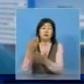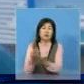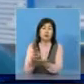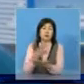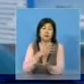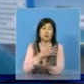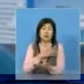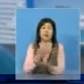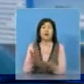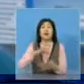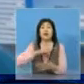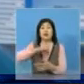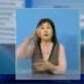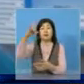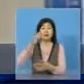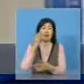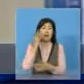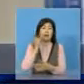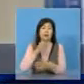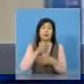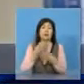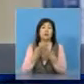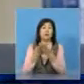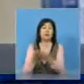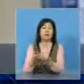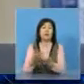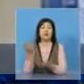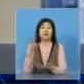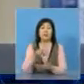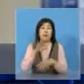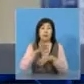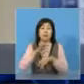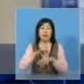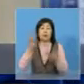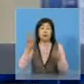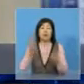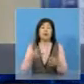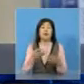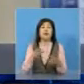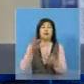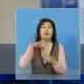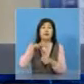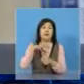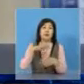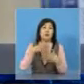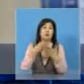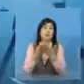азамат санавиациямен Алматыға жеткізілген. Бұдан бөлек тағы да 3 науқас тікұшақ арқылы жеткізілді.